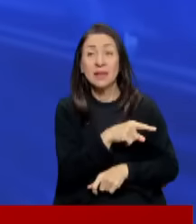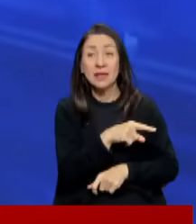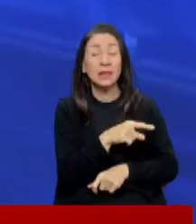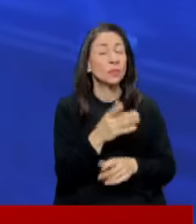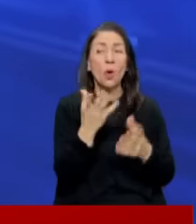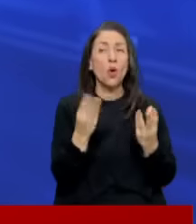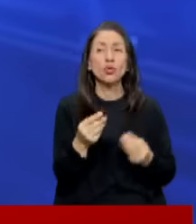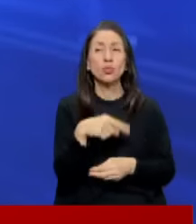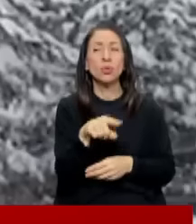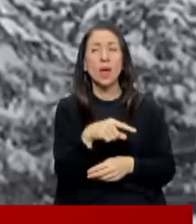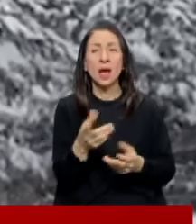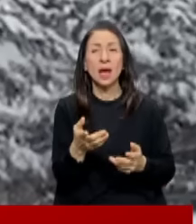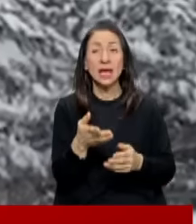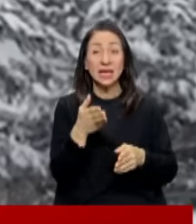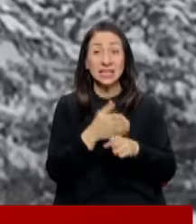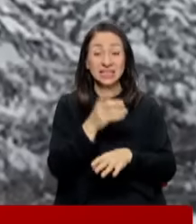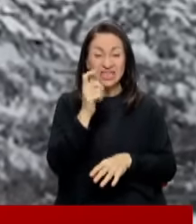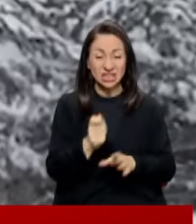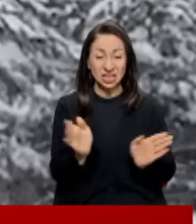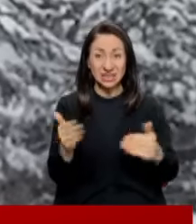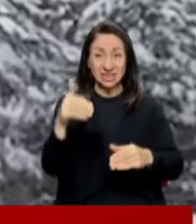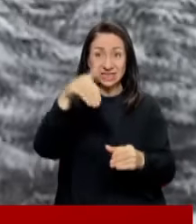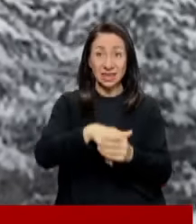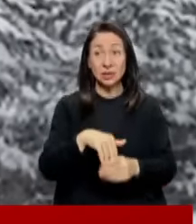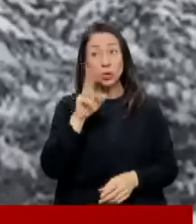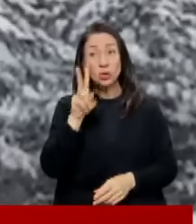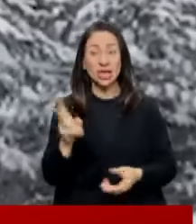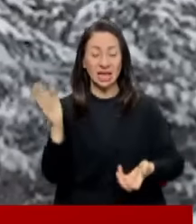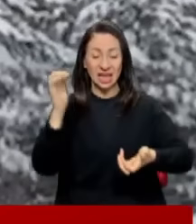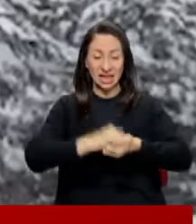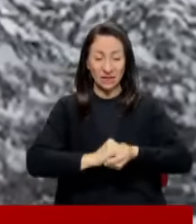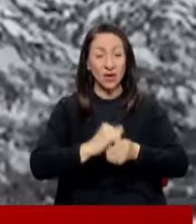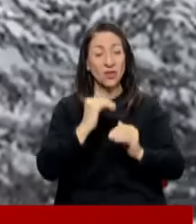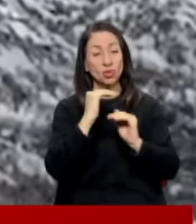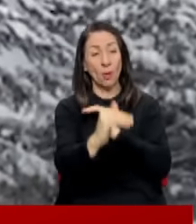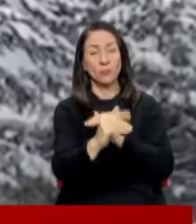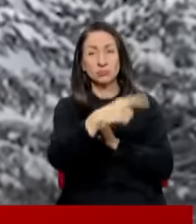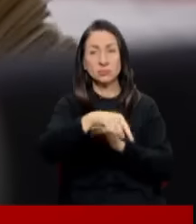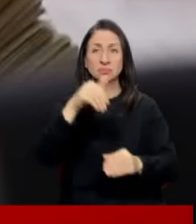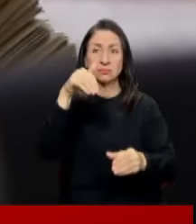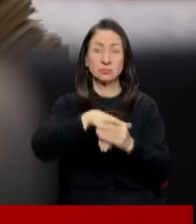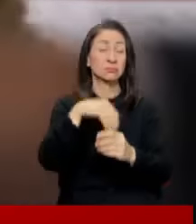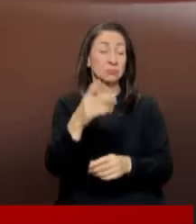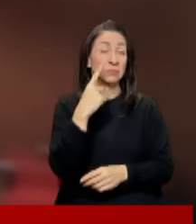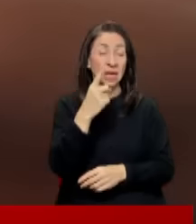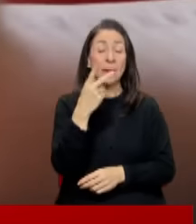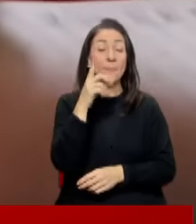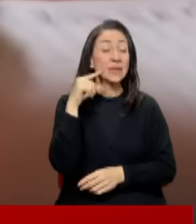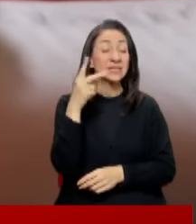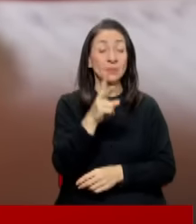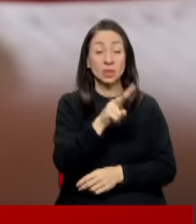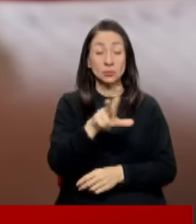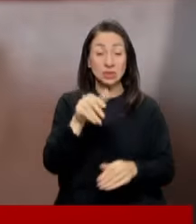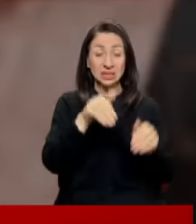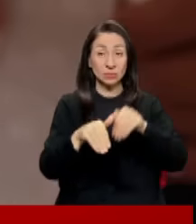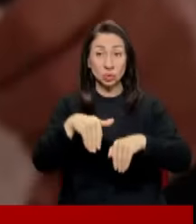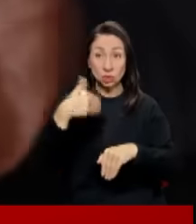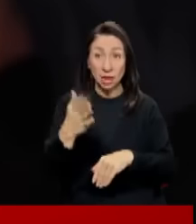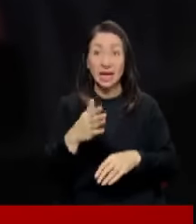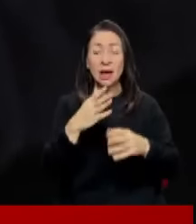Ne oldu bunlara şimdi? Gerçek sandıkta görülecek. İttifakı vatandaş sandıkta yapacak. Mayıs 2023 seçimlerinde